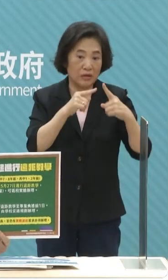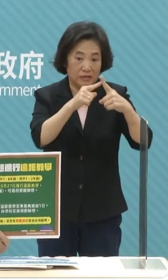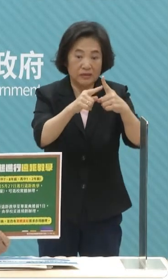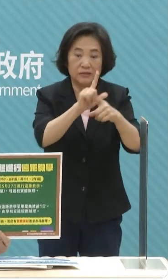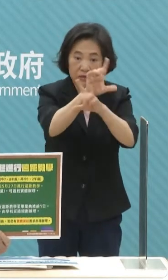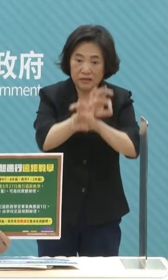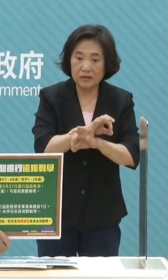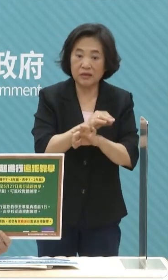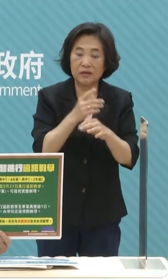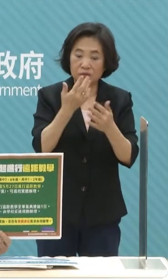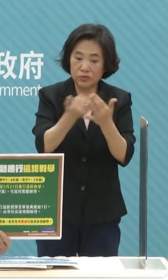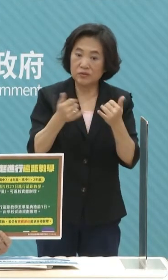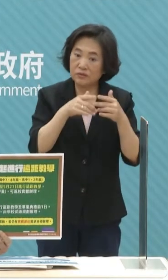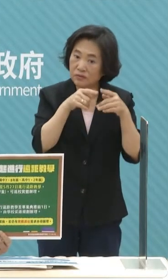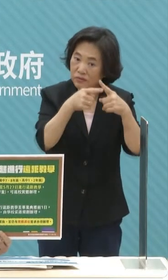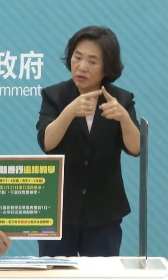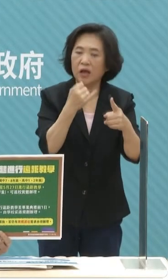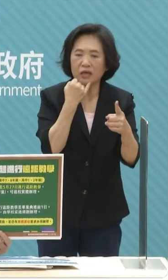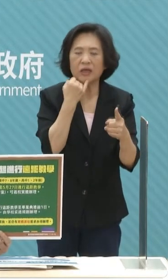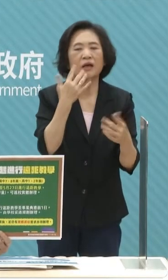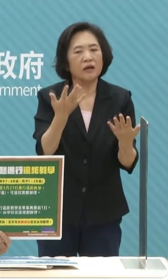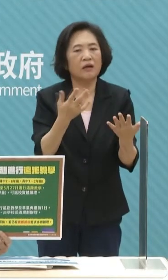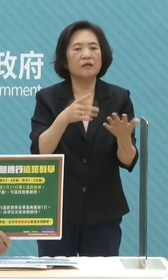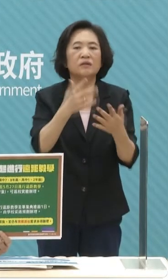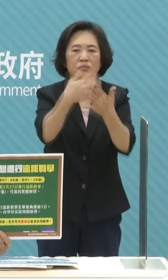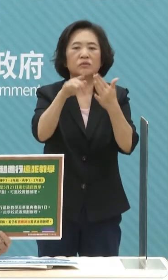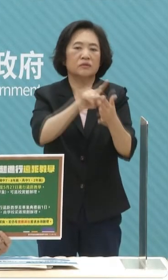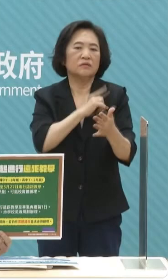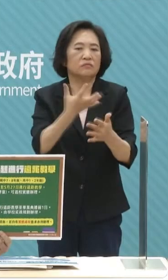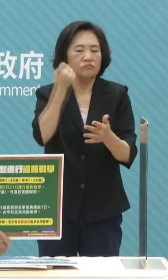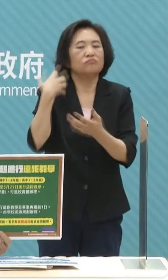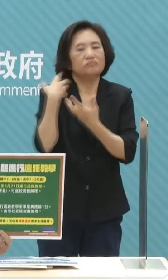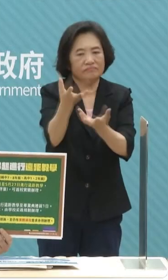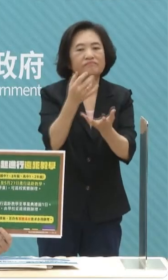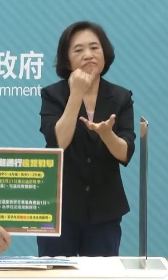所以原则上是远距教学，但是我们授权每个学校可以自己决定，就这样。